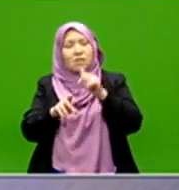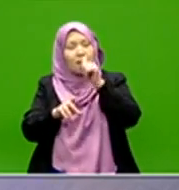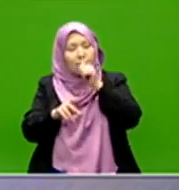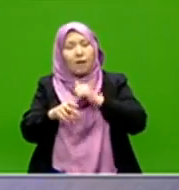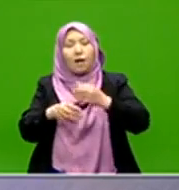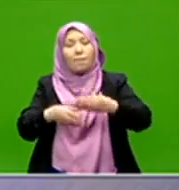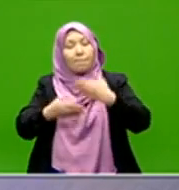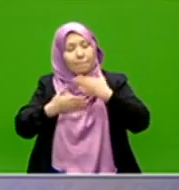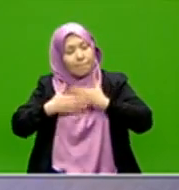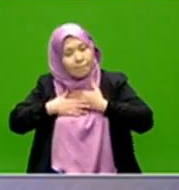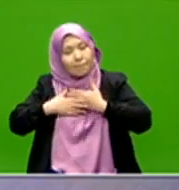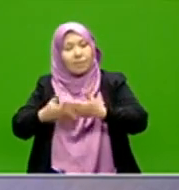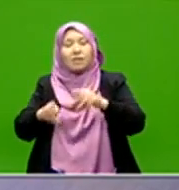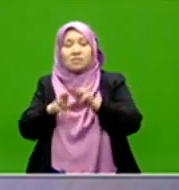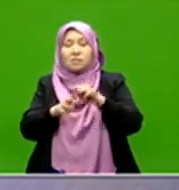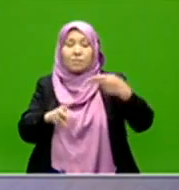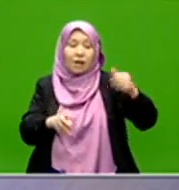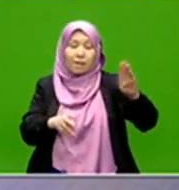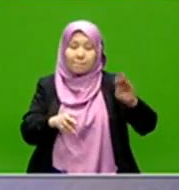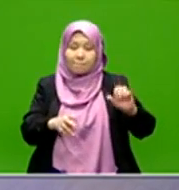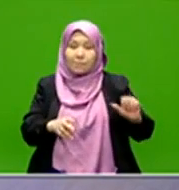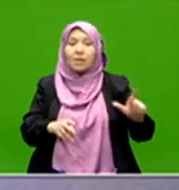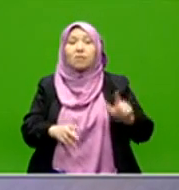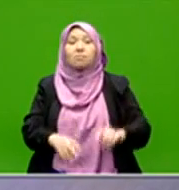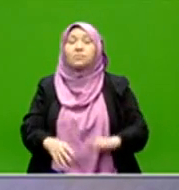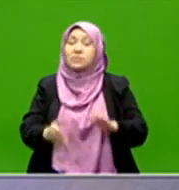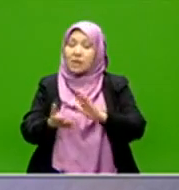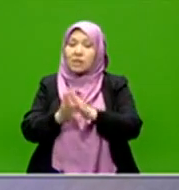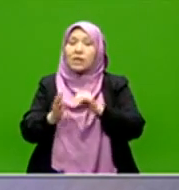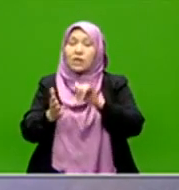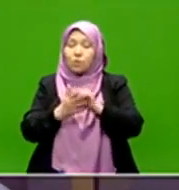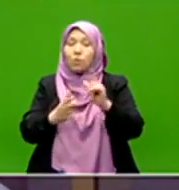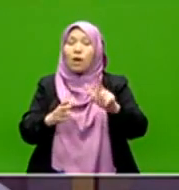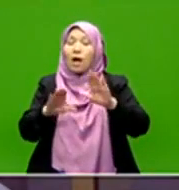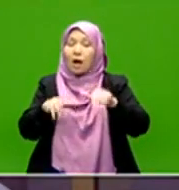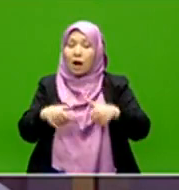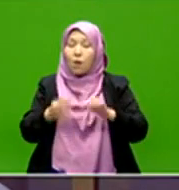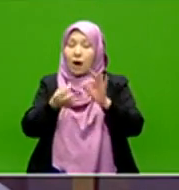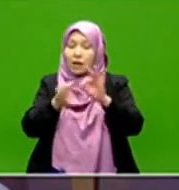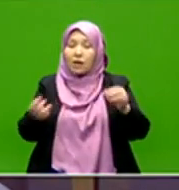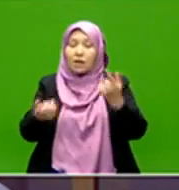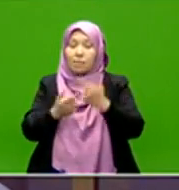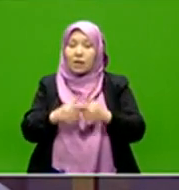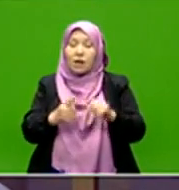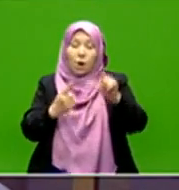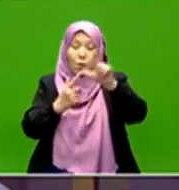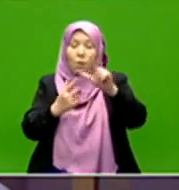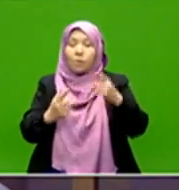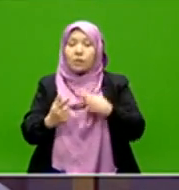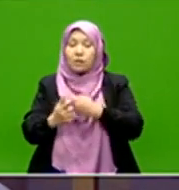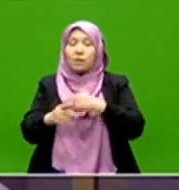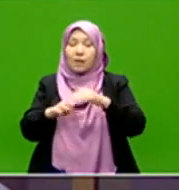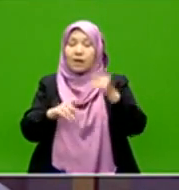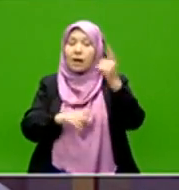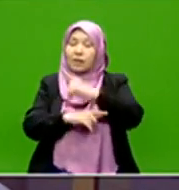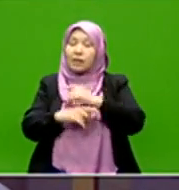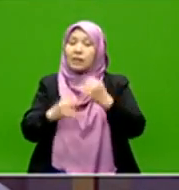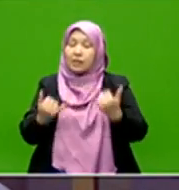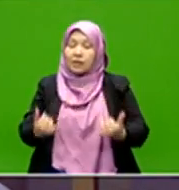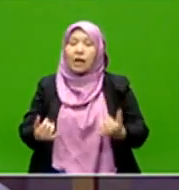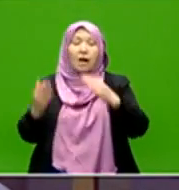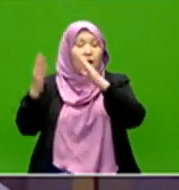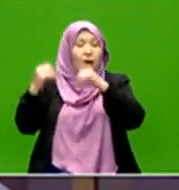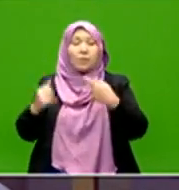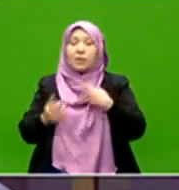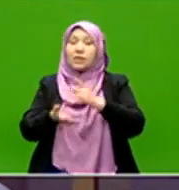ayun waj'alna lil muttaqi imama. Jadi itulah beberapa ayat daripada perkongsian kita pada hari ini. Moga-moga kita